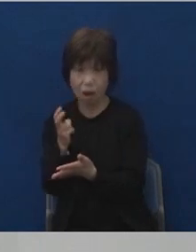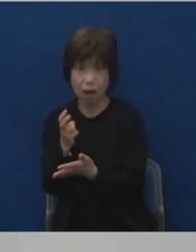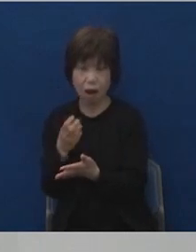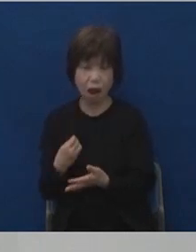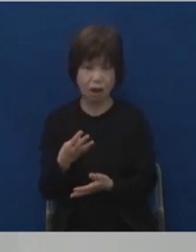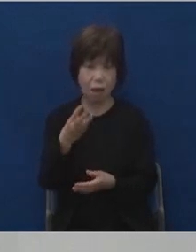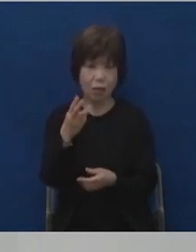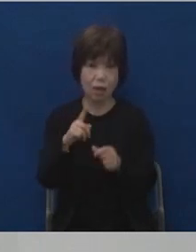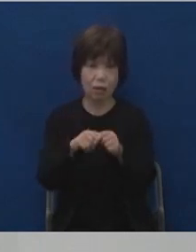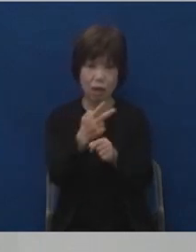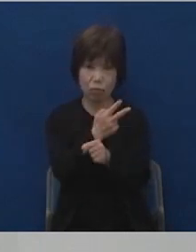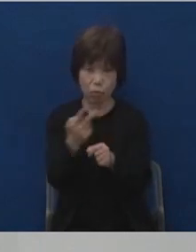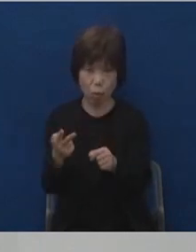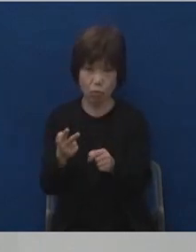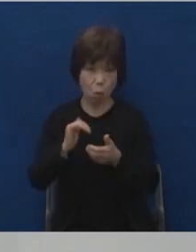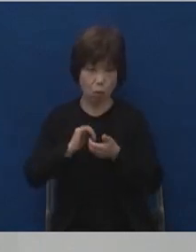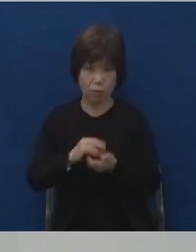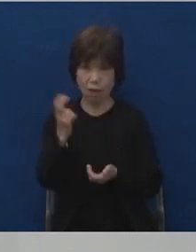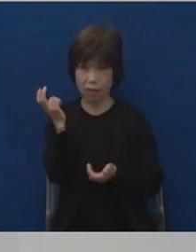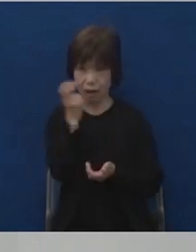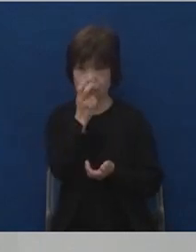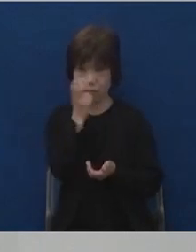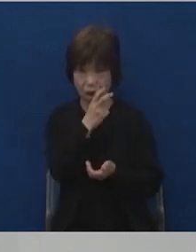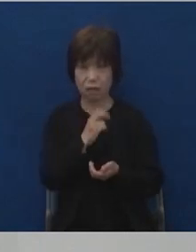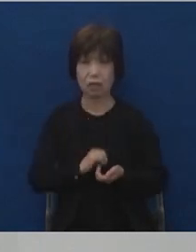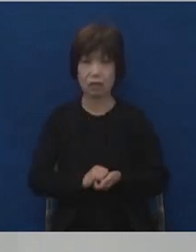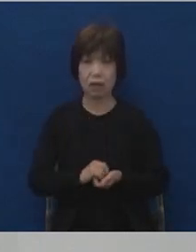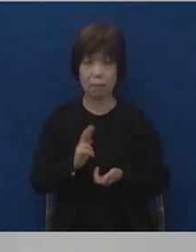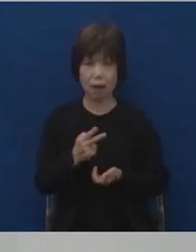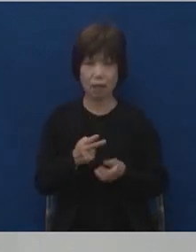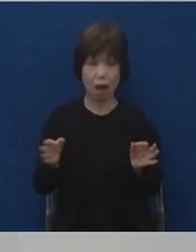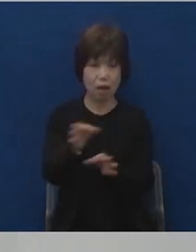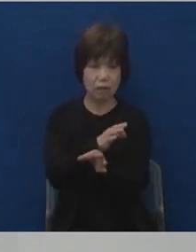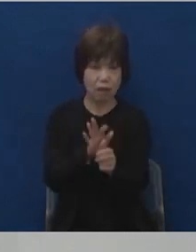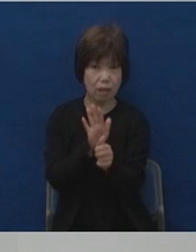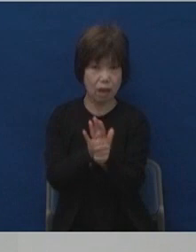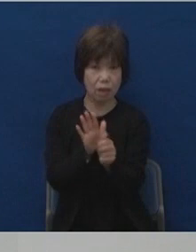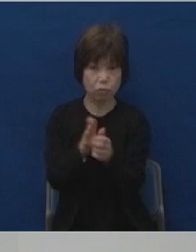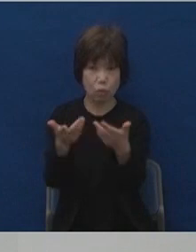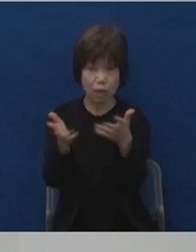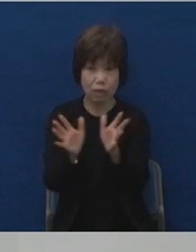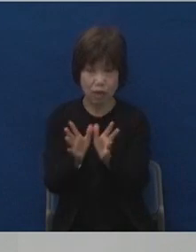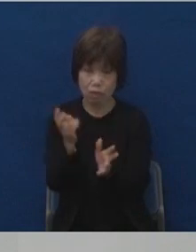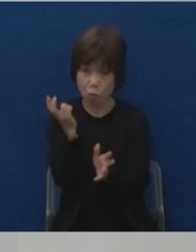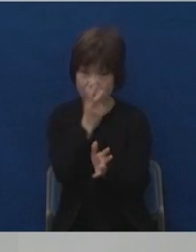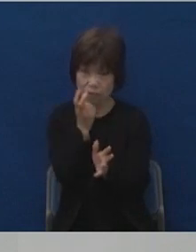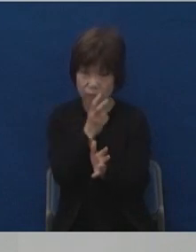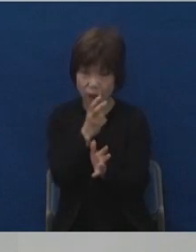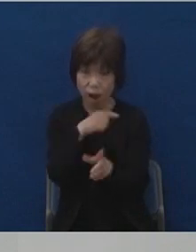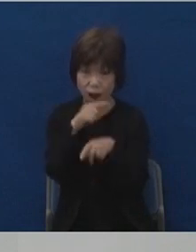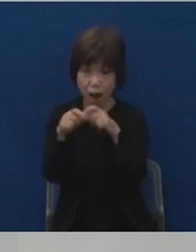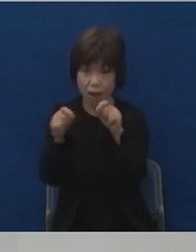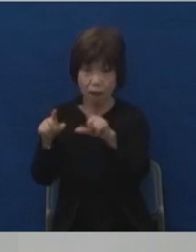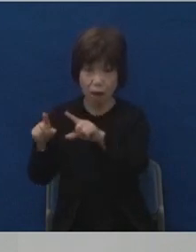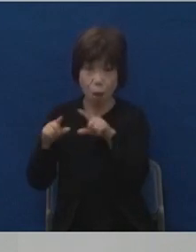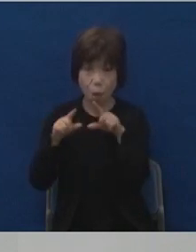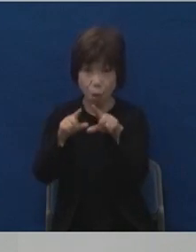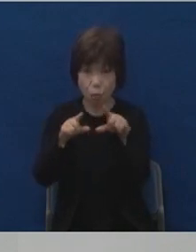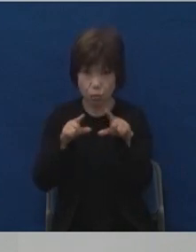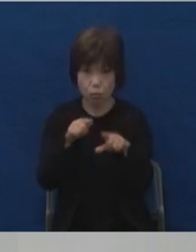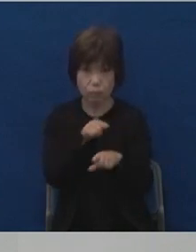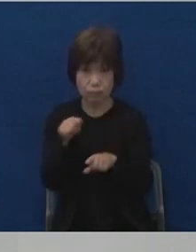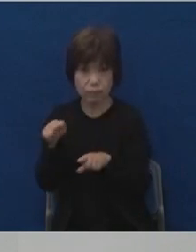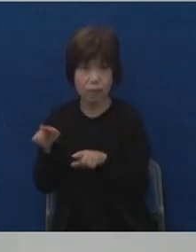3年度の定期監査および財政援助団体等監査の各結果報告が参っ